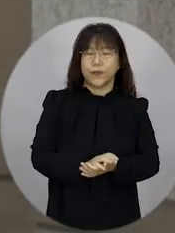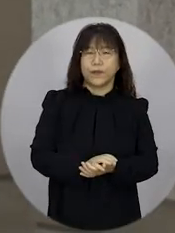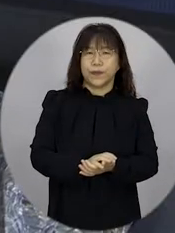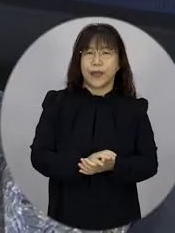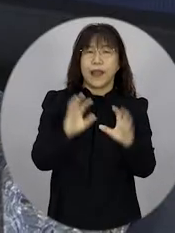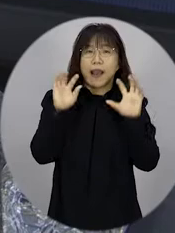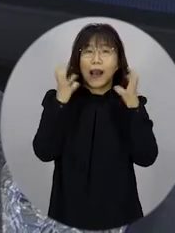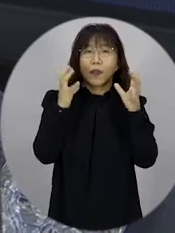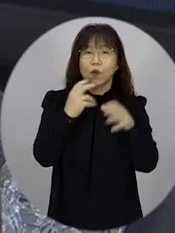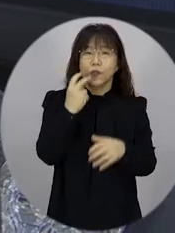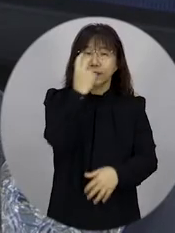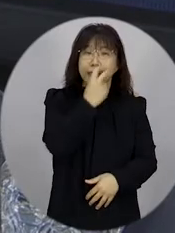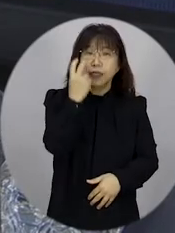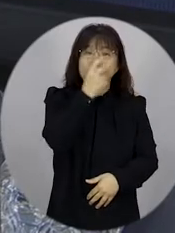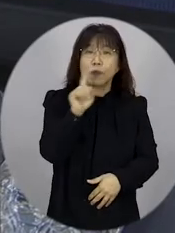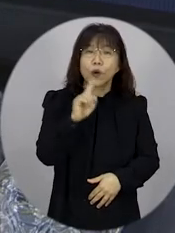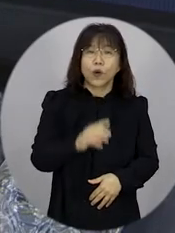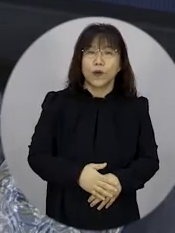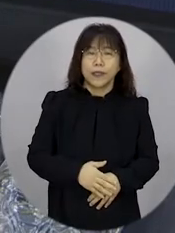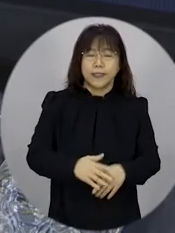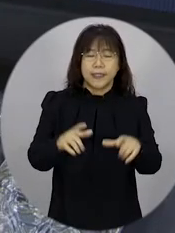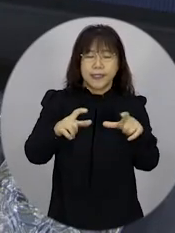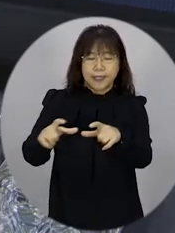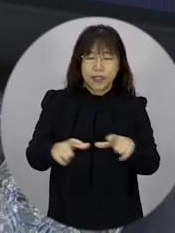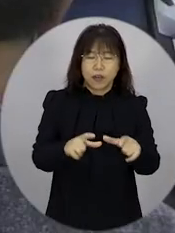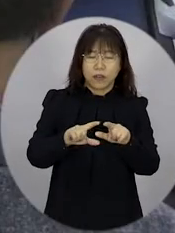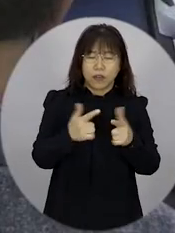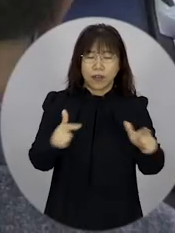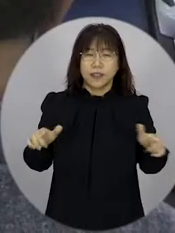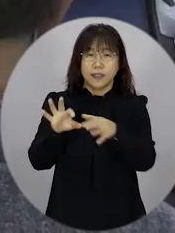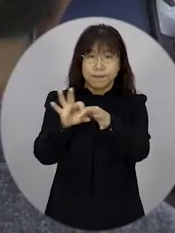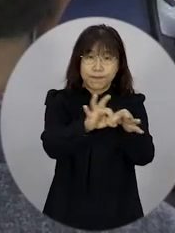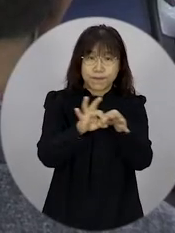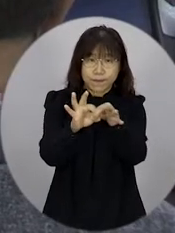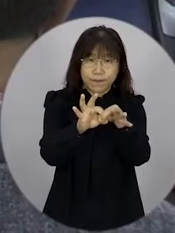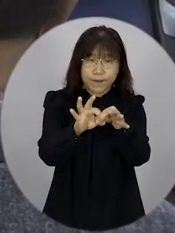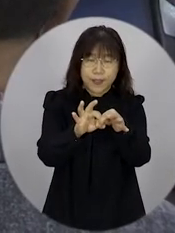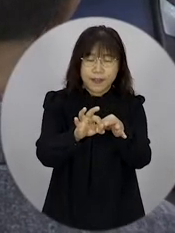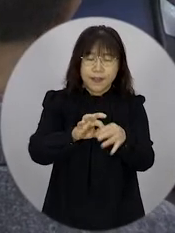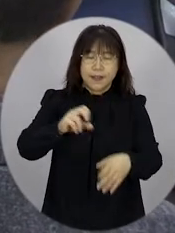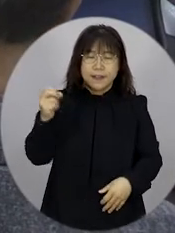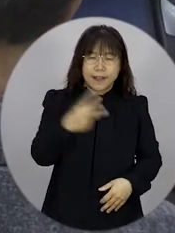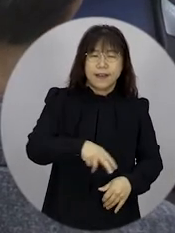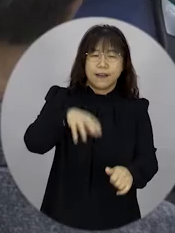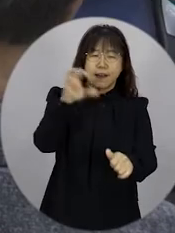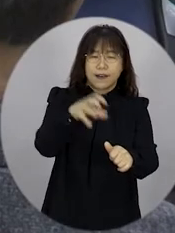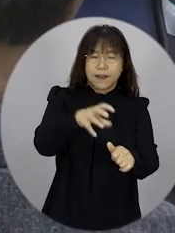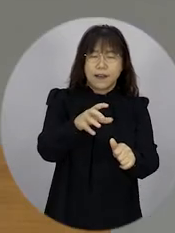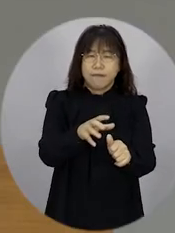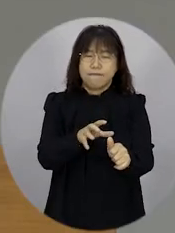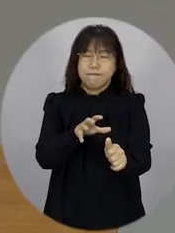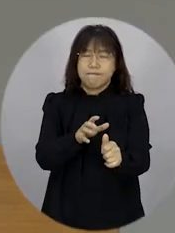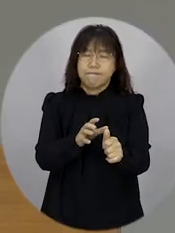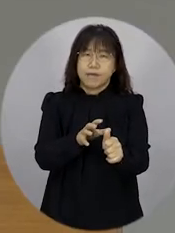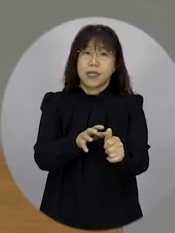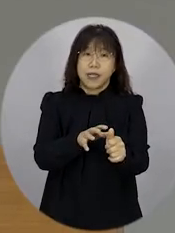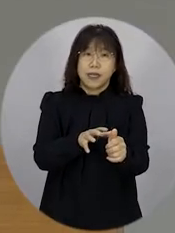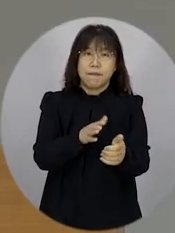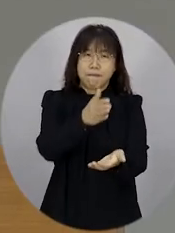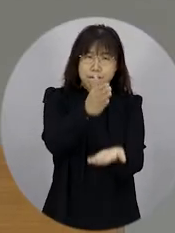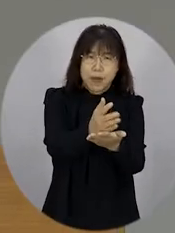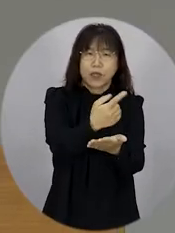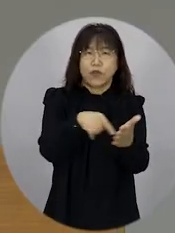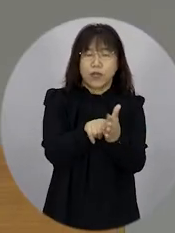또한 강서아동지킴이는 지역 내 다양한 네트워크를 활용해 재학대 방지를 위한 사후관리에도 앞장서는 등